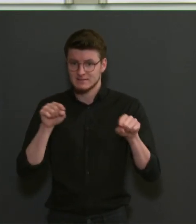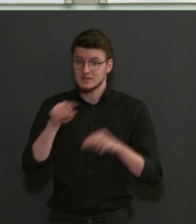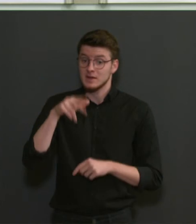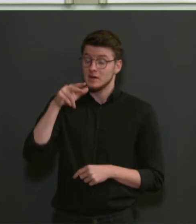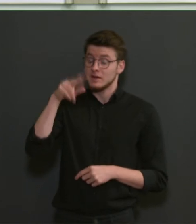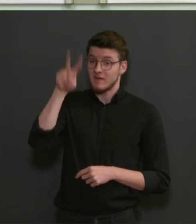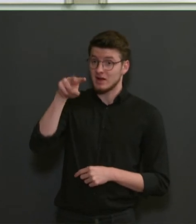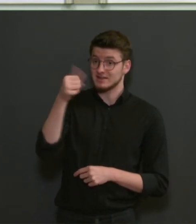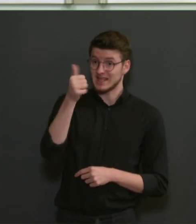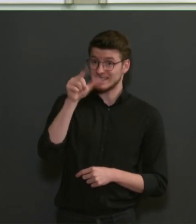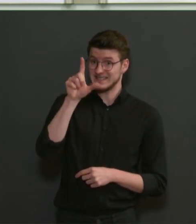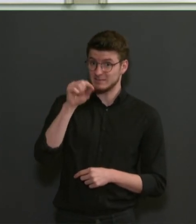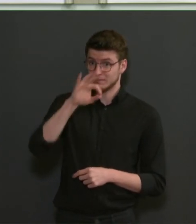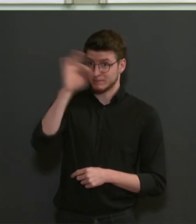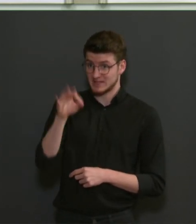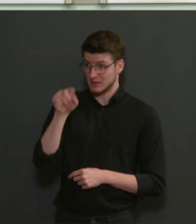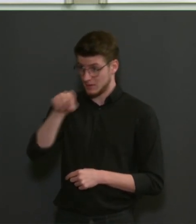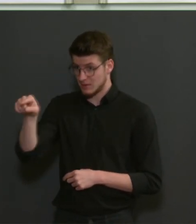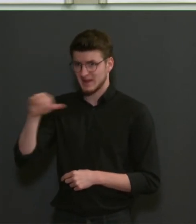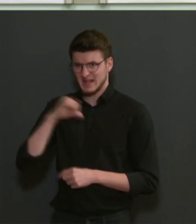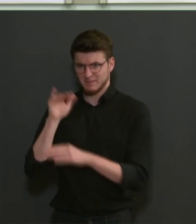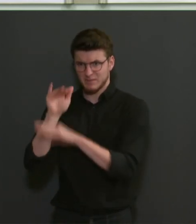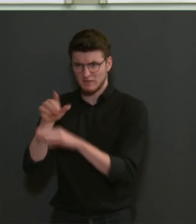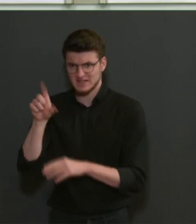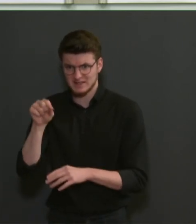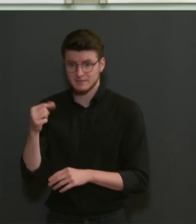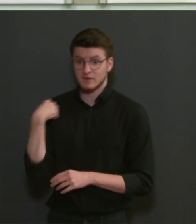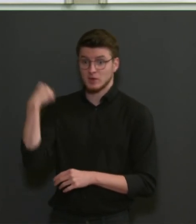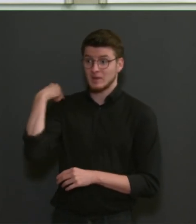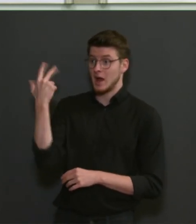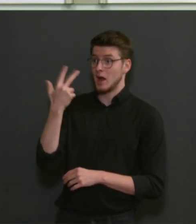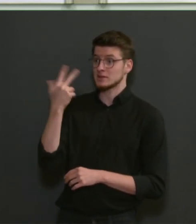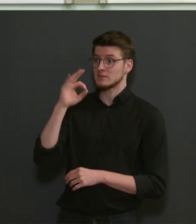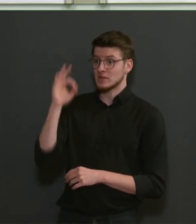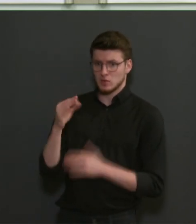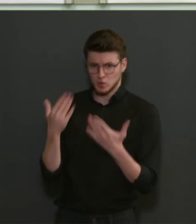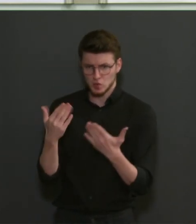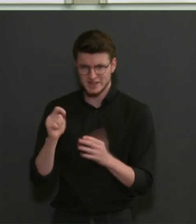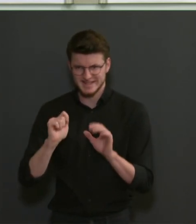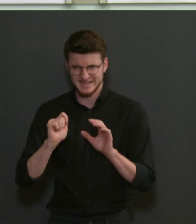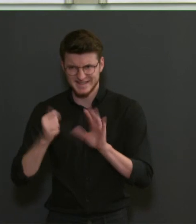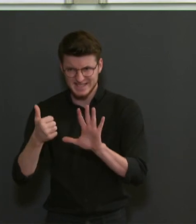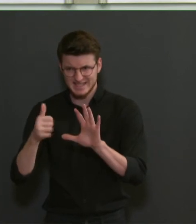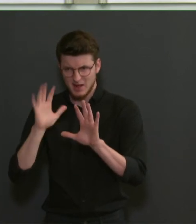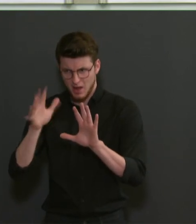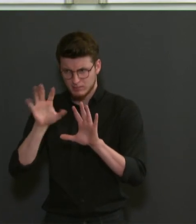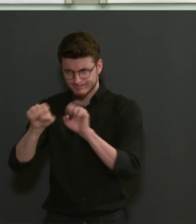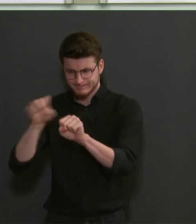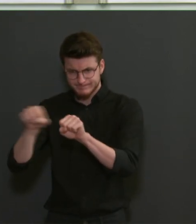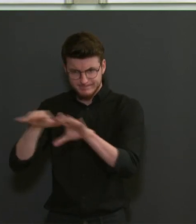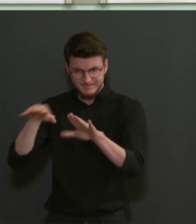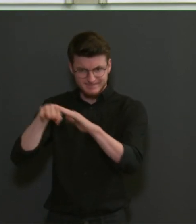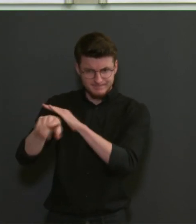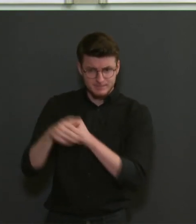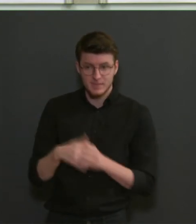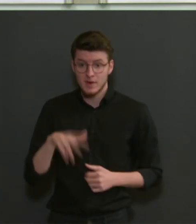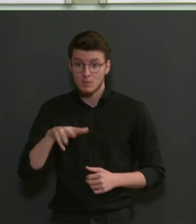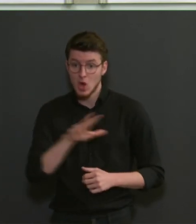Dat is dus een verdubbeling. In Wallonië is dat momenteel 26% en in